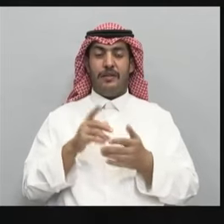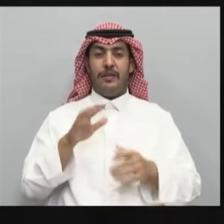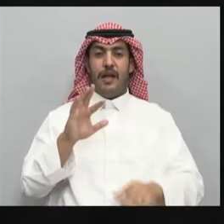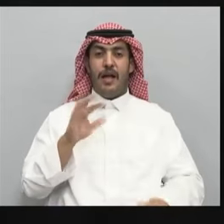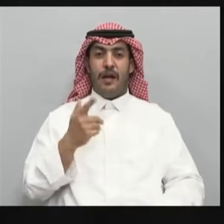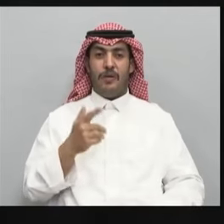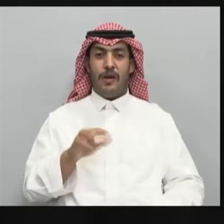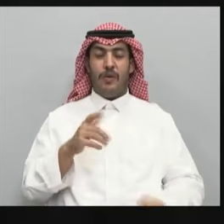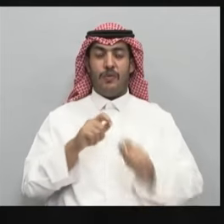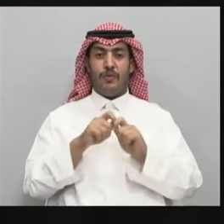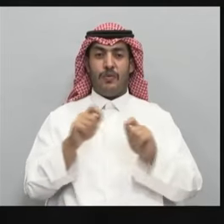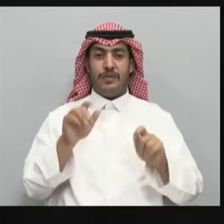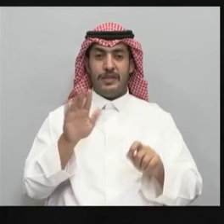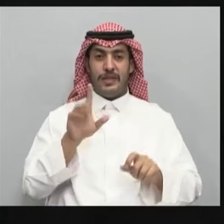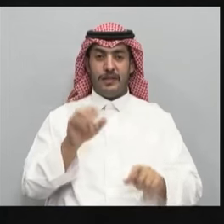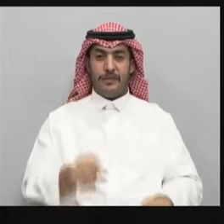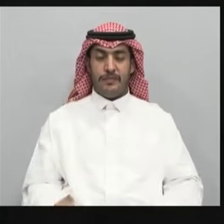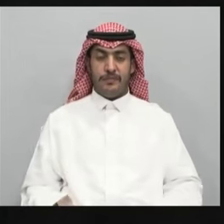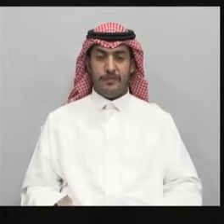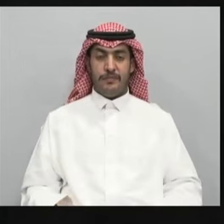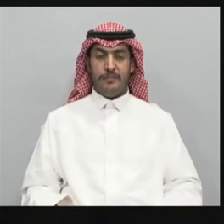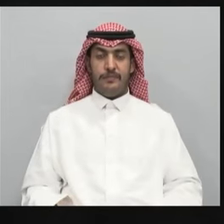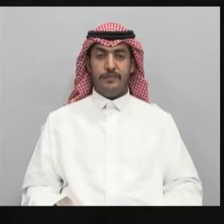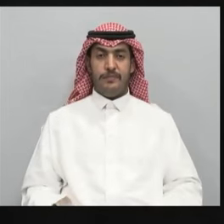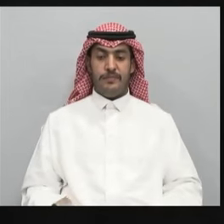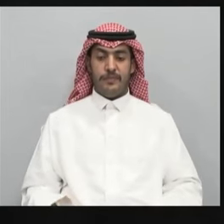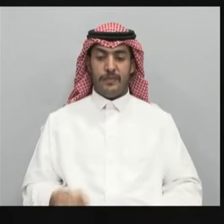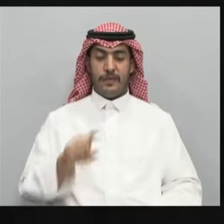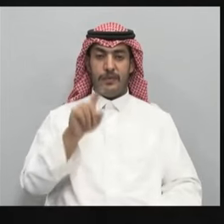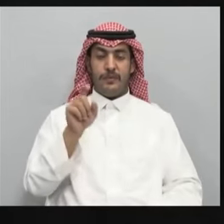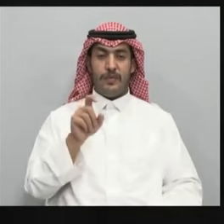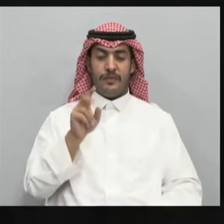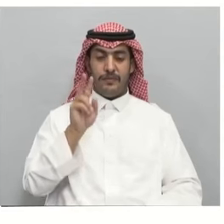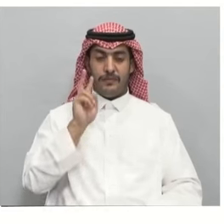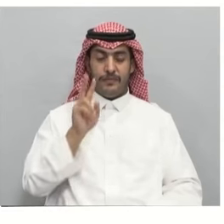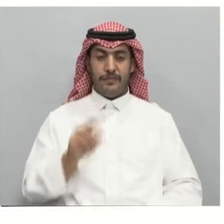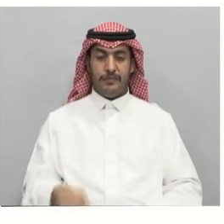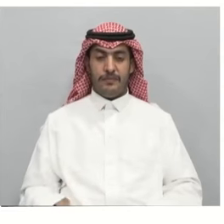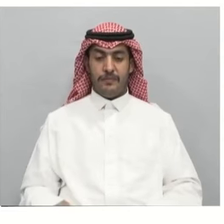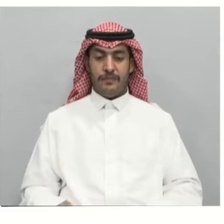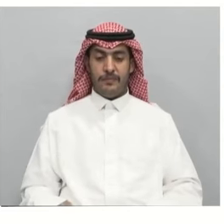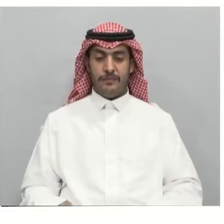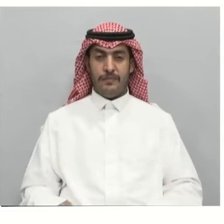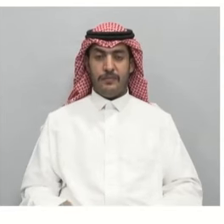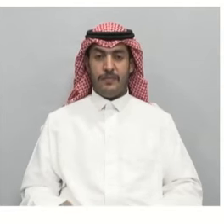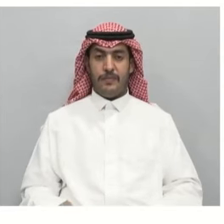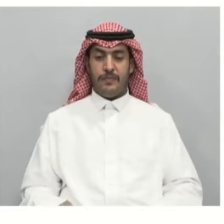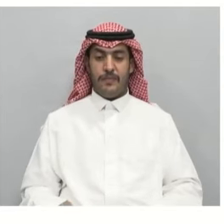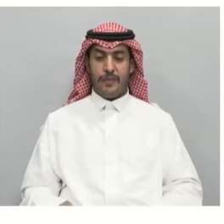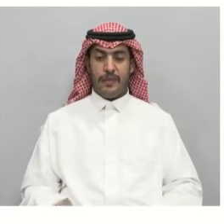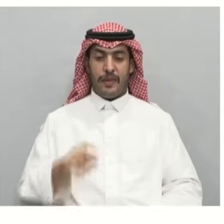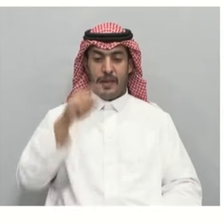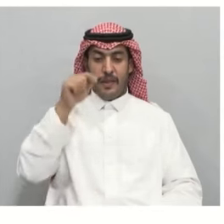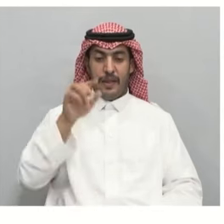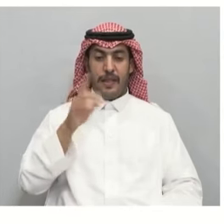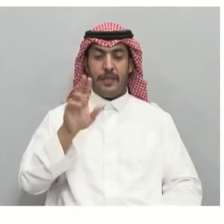بسبب طول السلك السؤال نرجعله الان مره ثانيه عشان نقدر نجيب عليه قال اذا تم